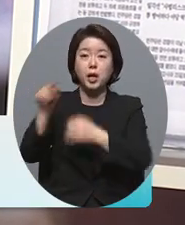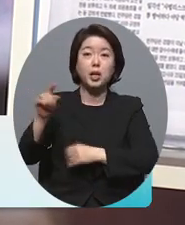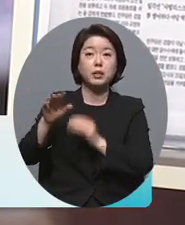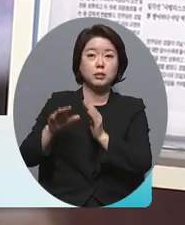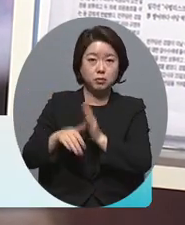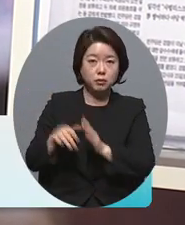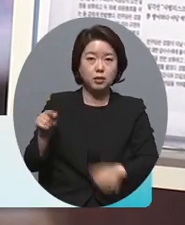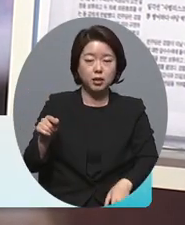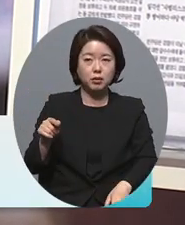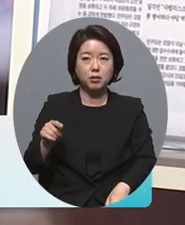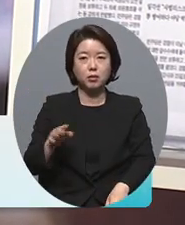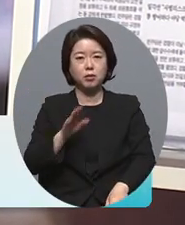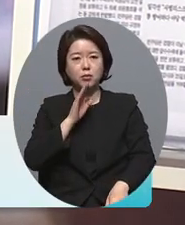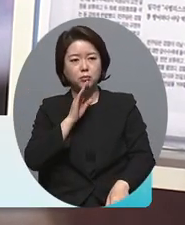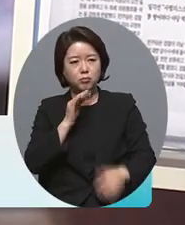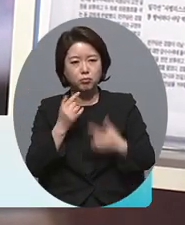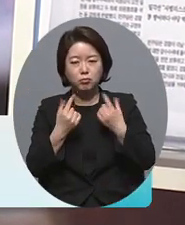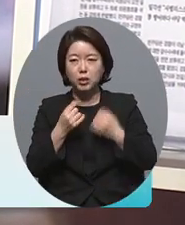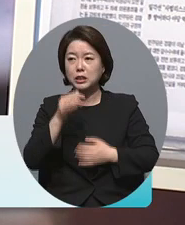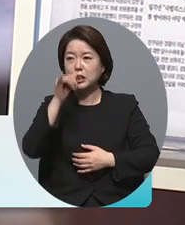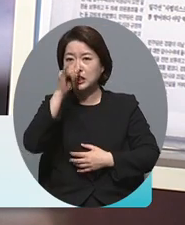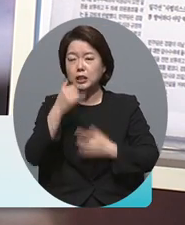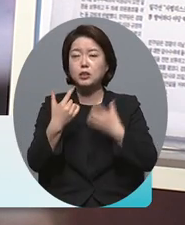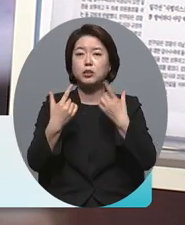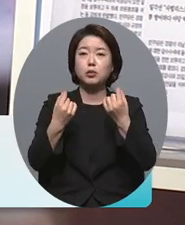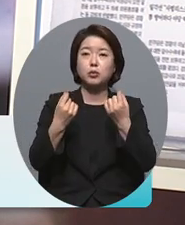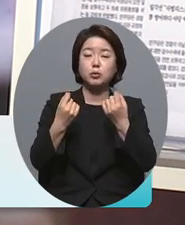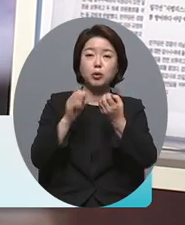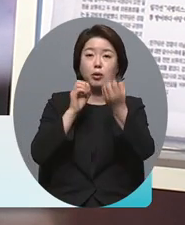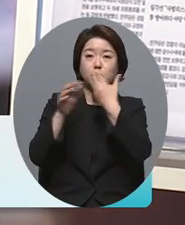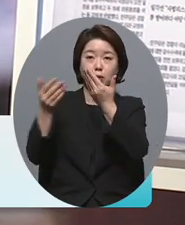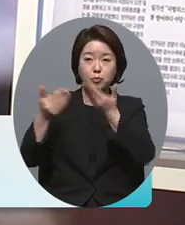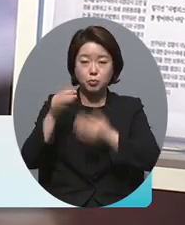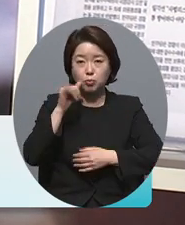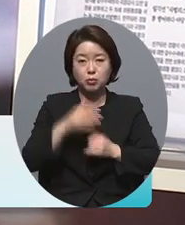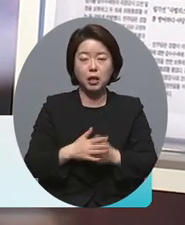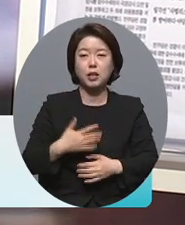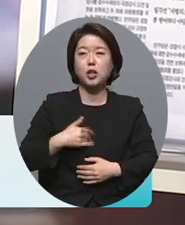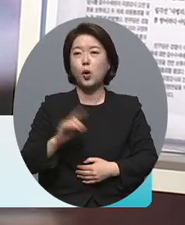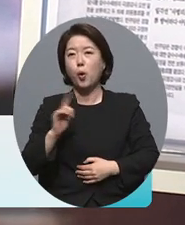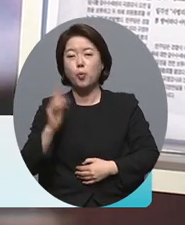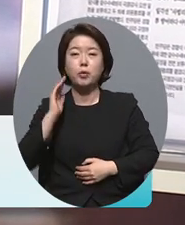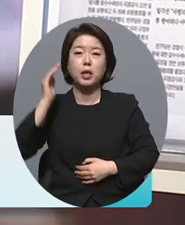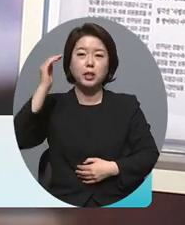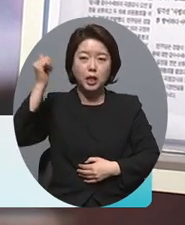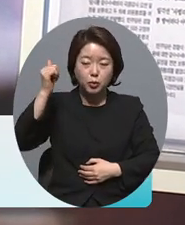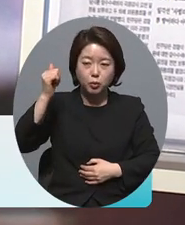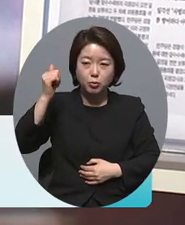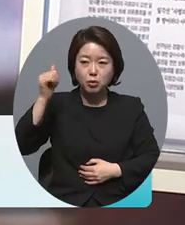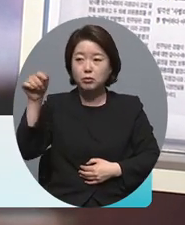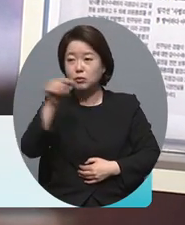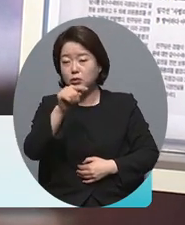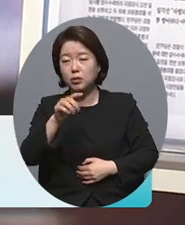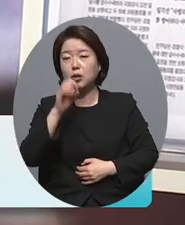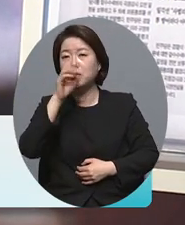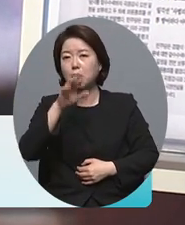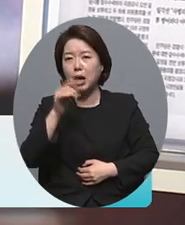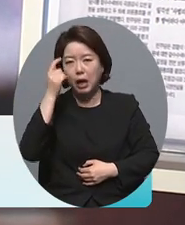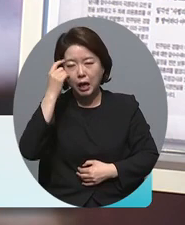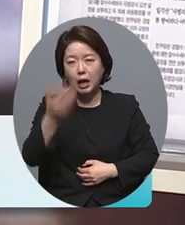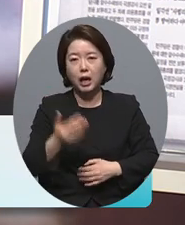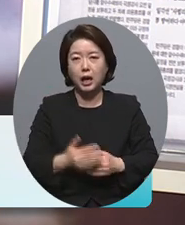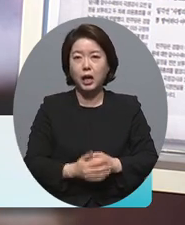그때는 마치 있는 듯한 뉘앙스로 답을 해요. 그러면서 내가 어떻게 대통령 있는 거를 이야기를 하느냐 하는데